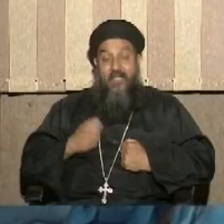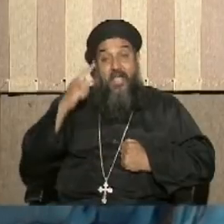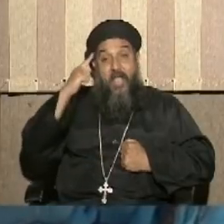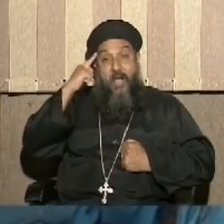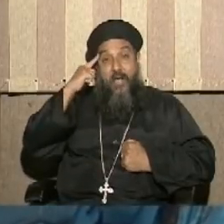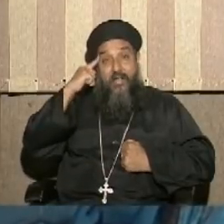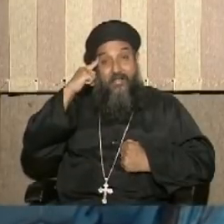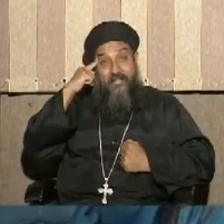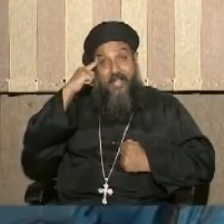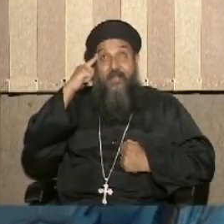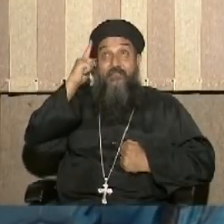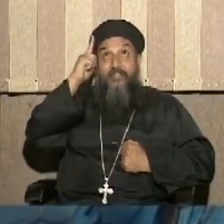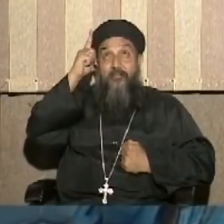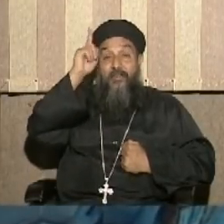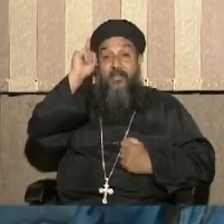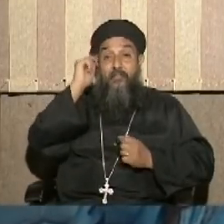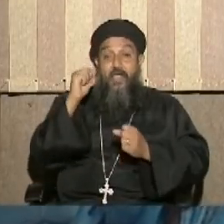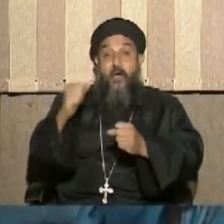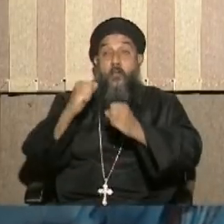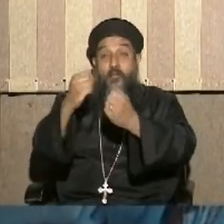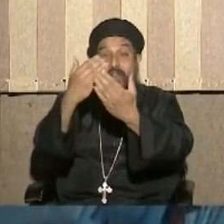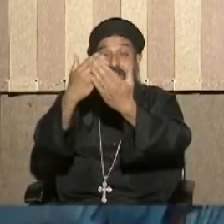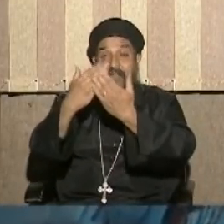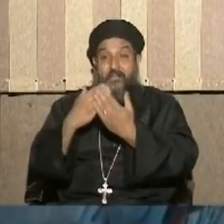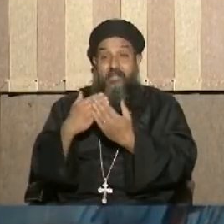إصراركم بيقوي